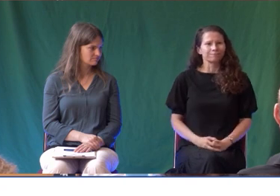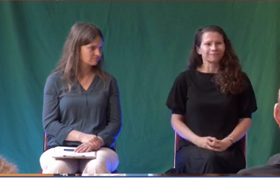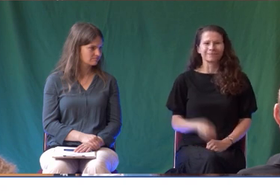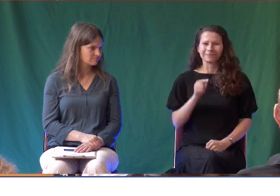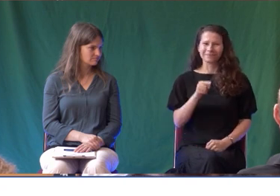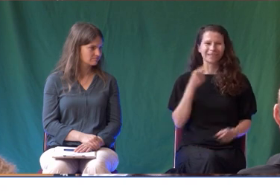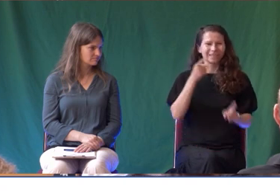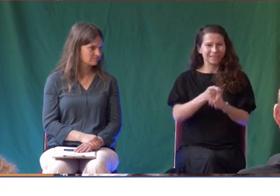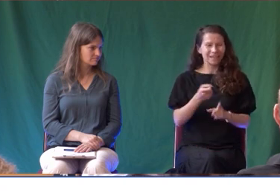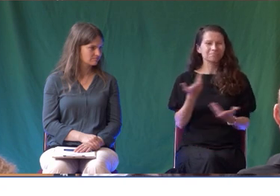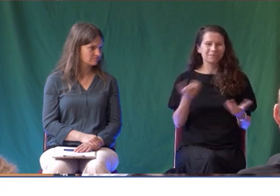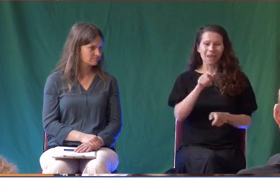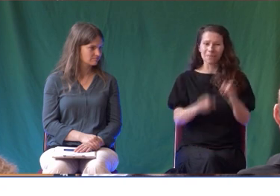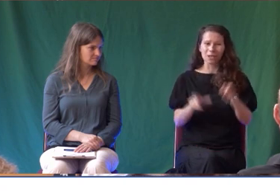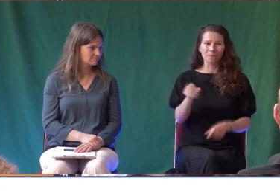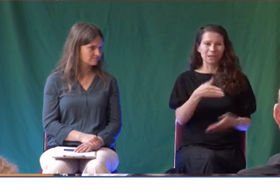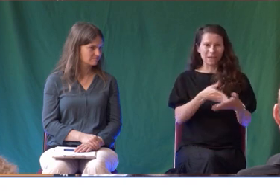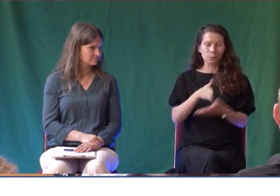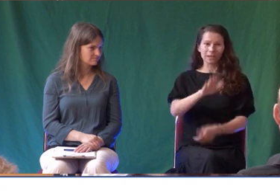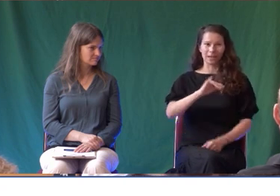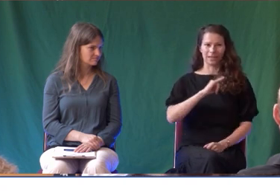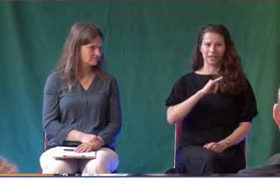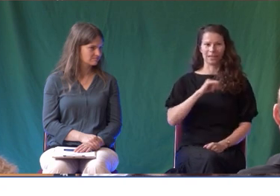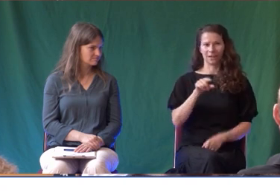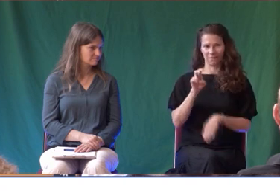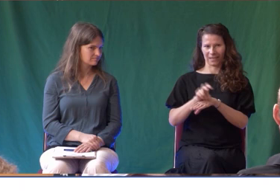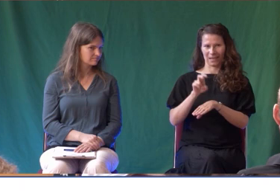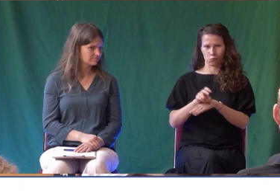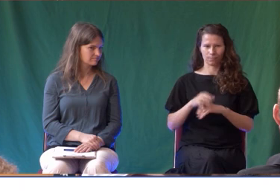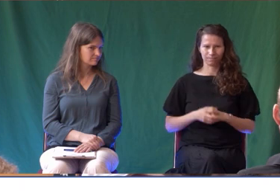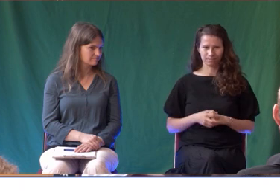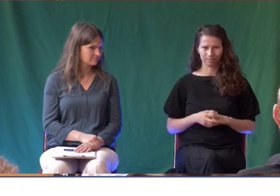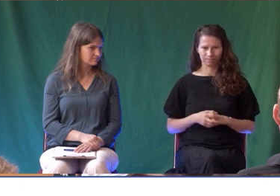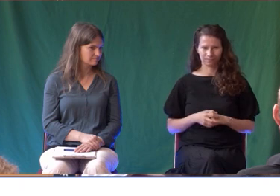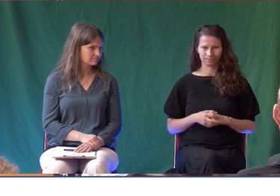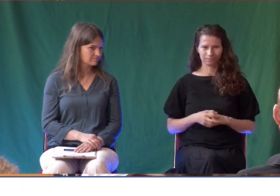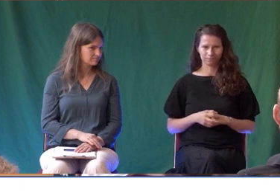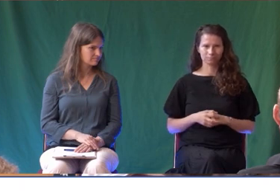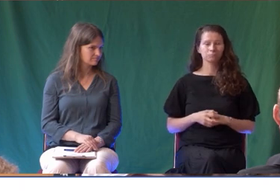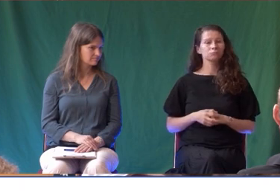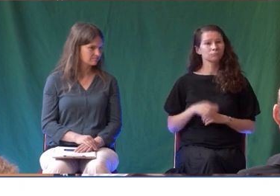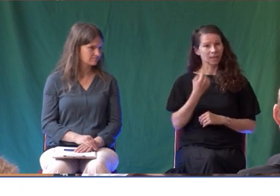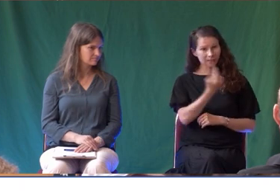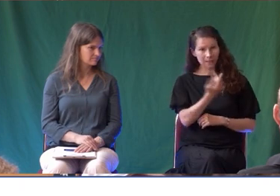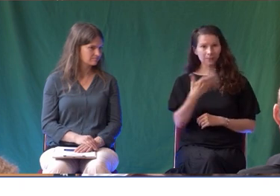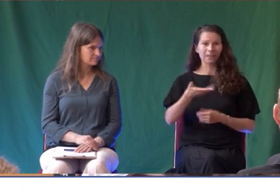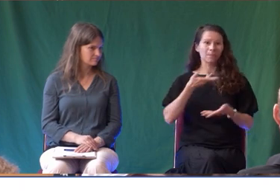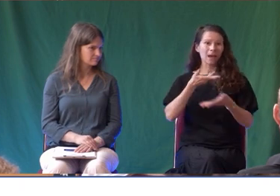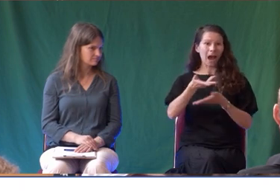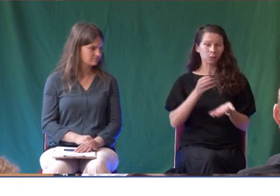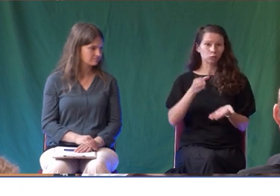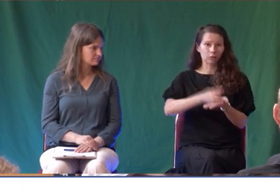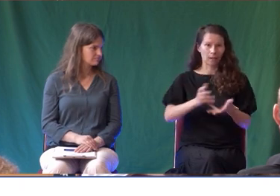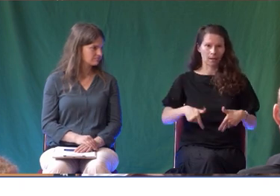von Menschen mit Behinderung zu vertreten sie haben auch eine Beratungsstelle gegründet die